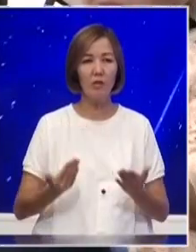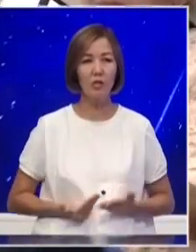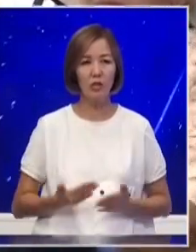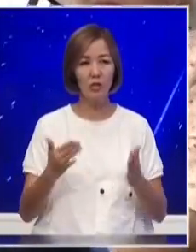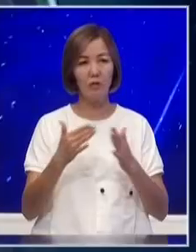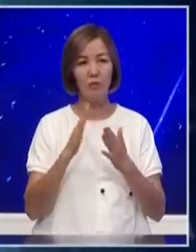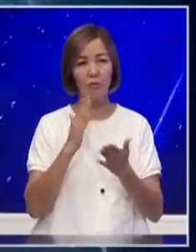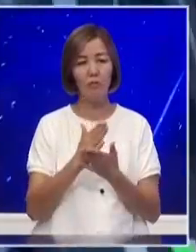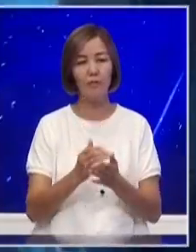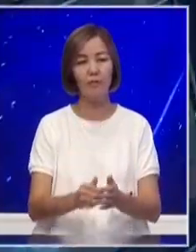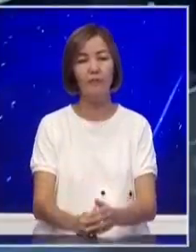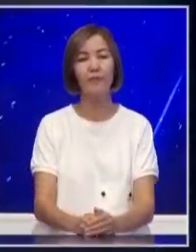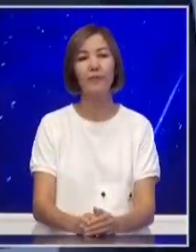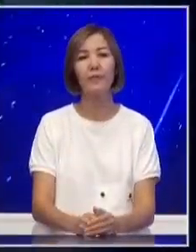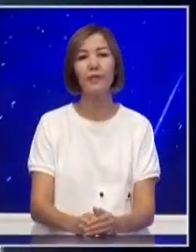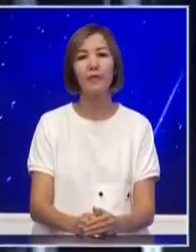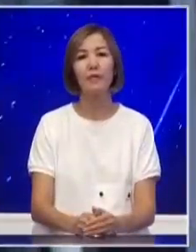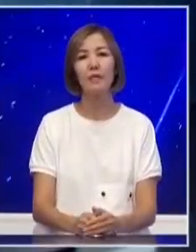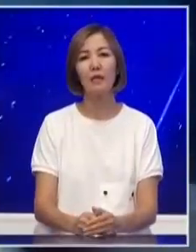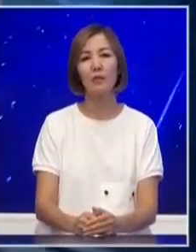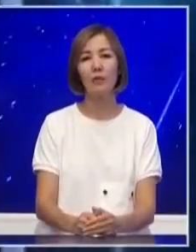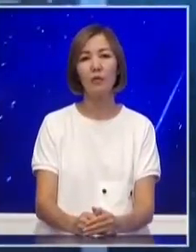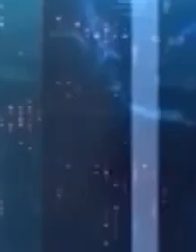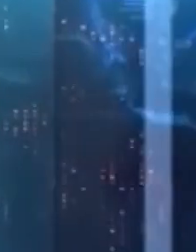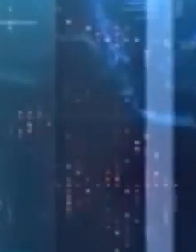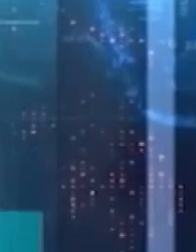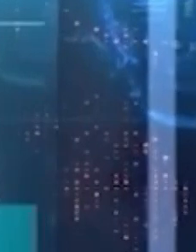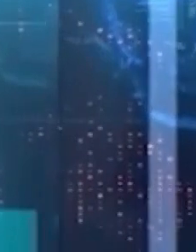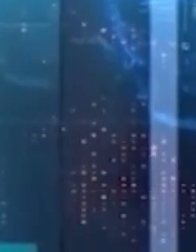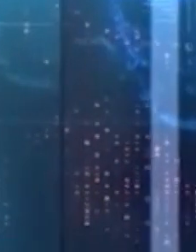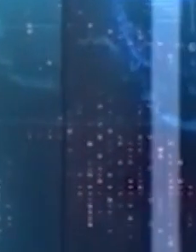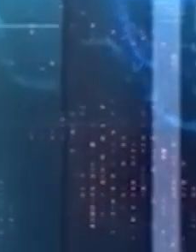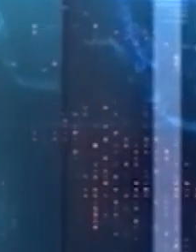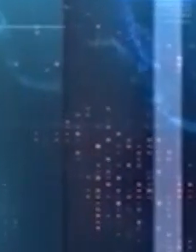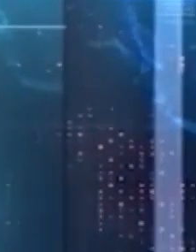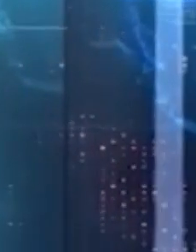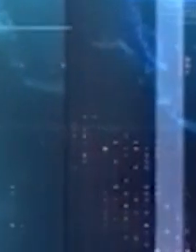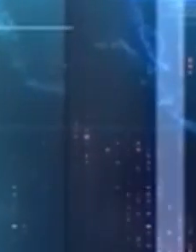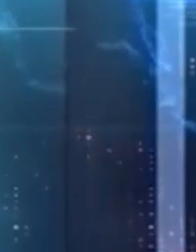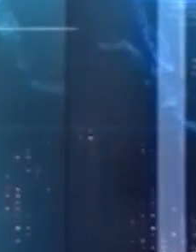строительство. Аружан Тнеебаева, Биржан Кенжебай, телеканал Жетсу, Алматинская область.